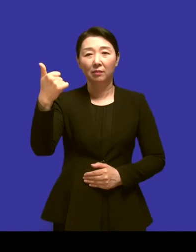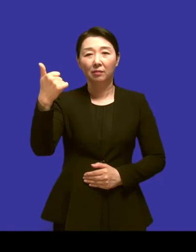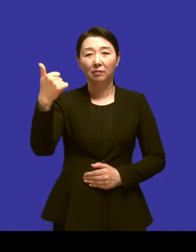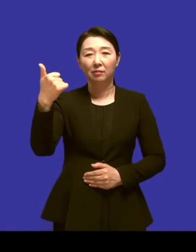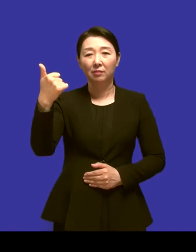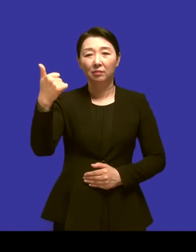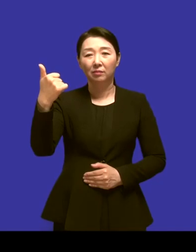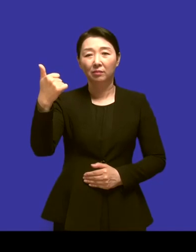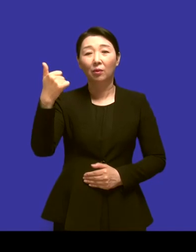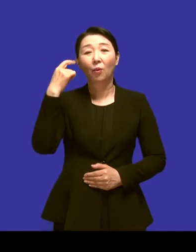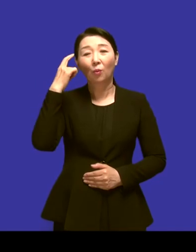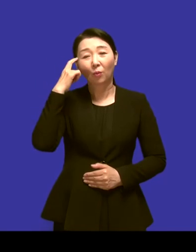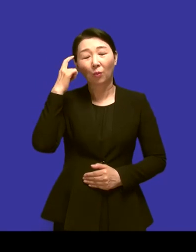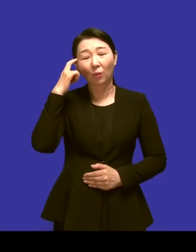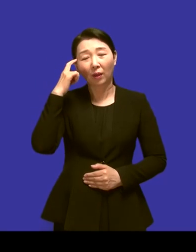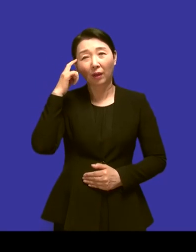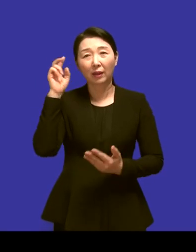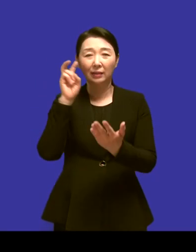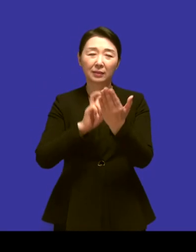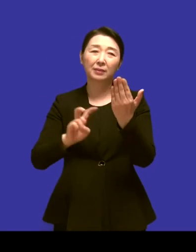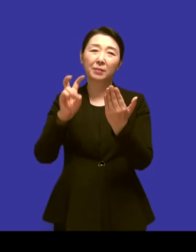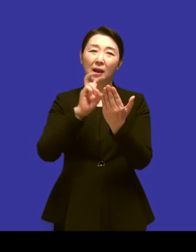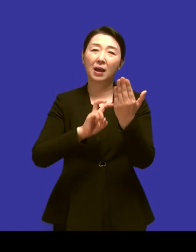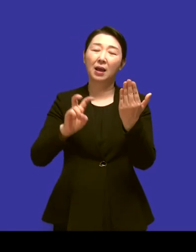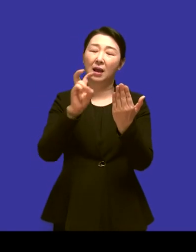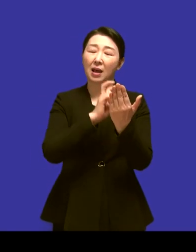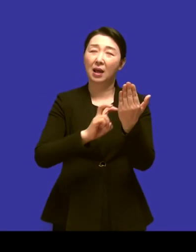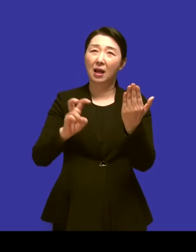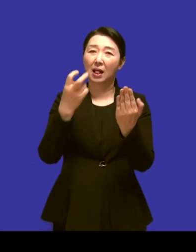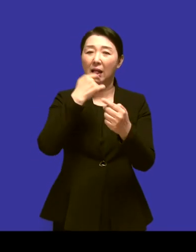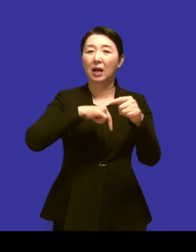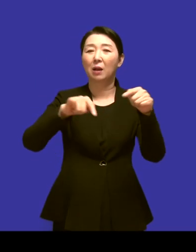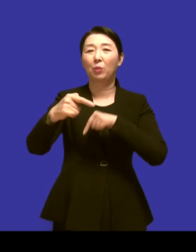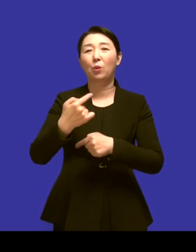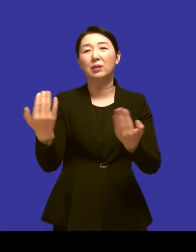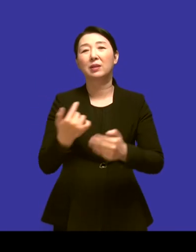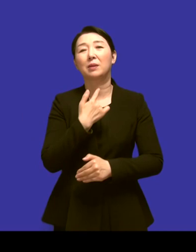이렇게 많이 하셨어가지고 얼마나 힘든 곳인지를 아시니까